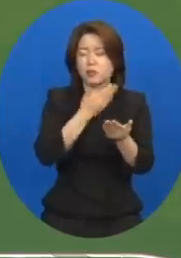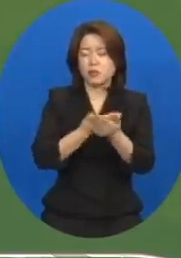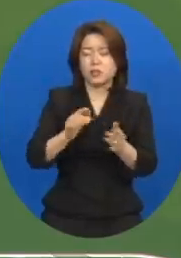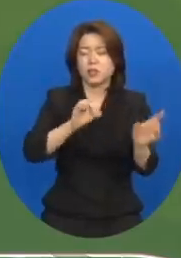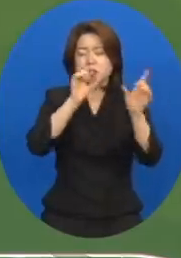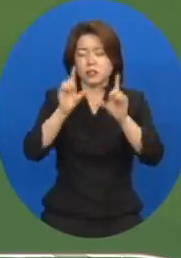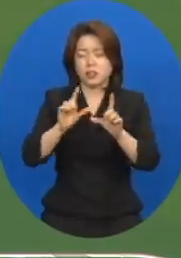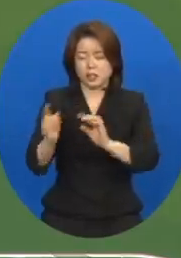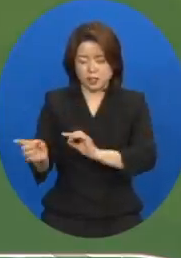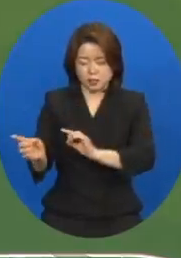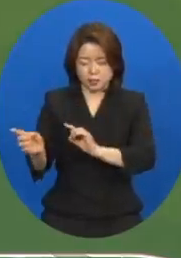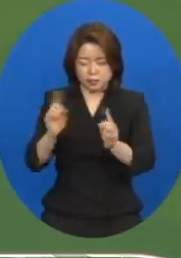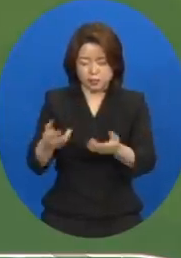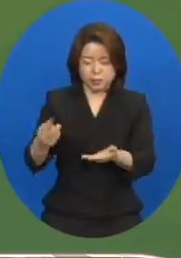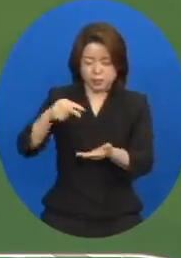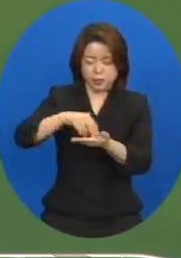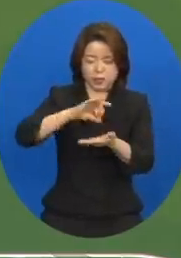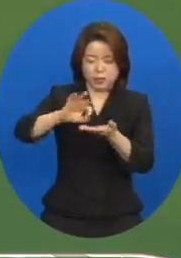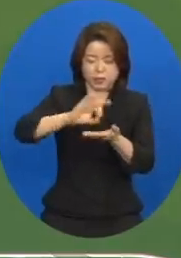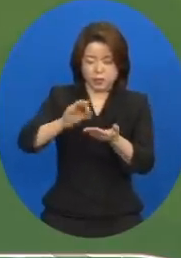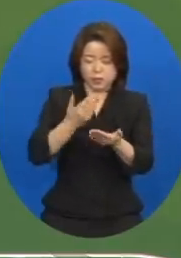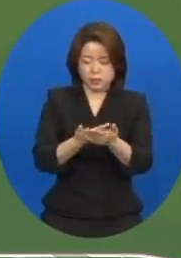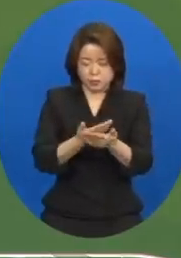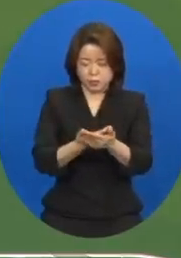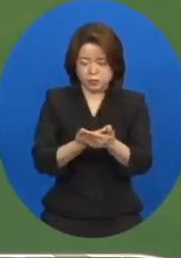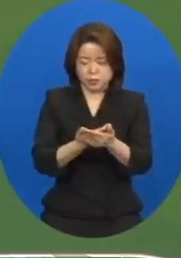살도록 세워주소서. 하나님,